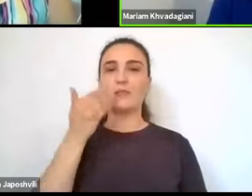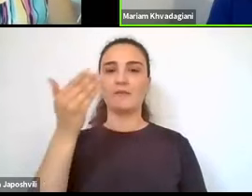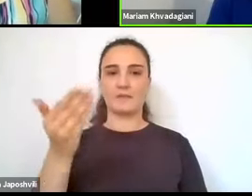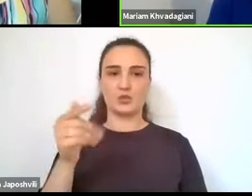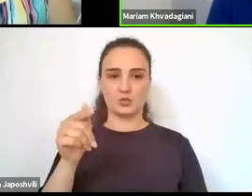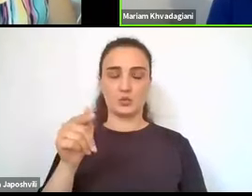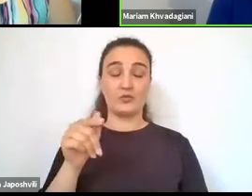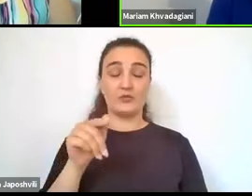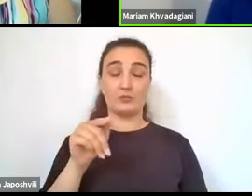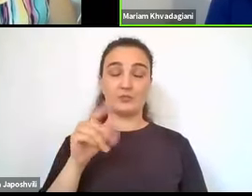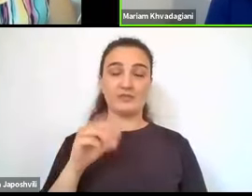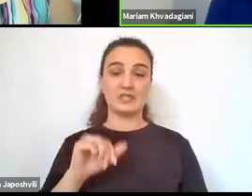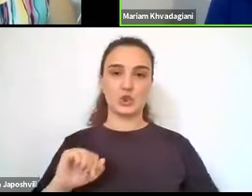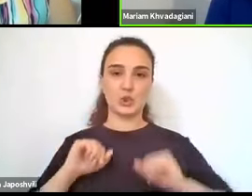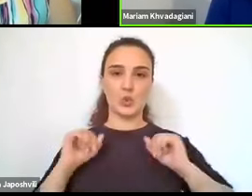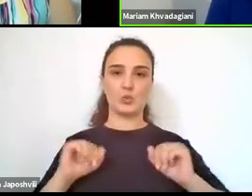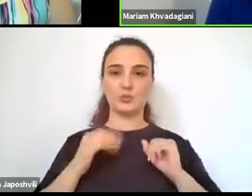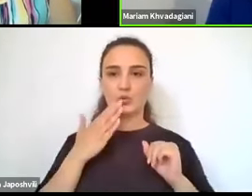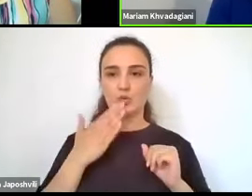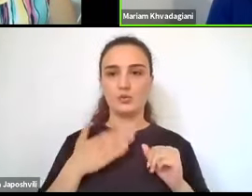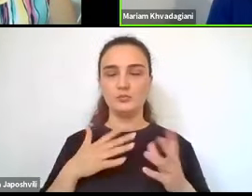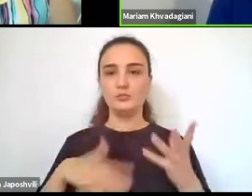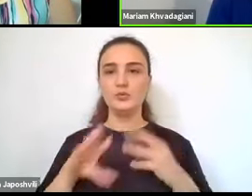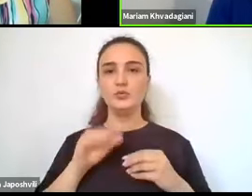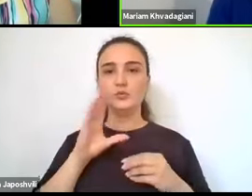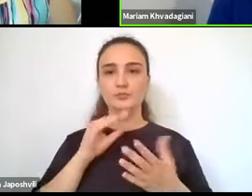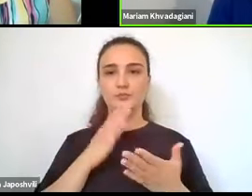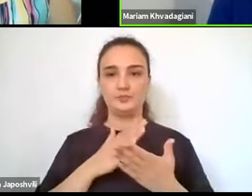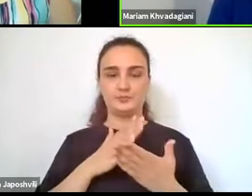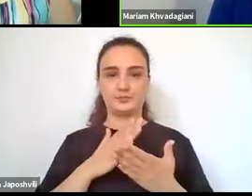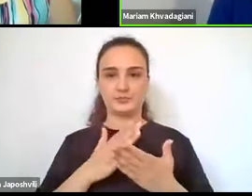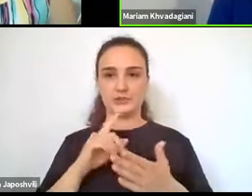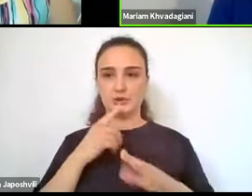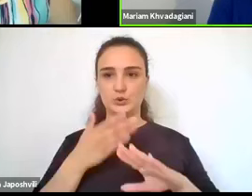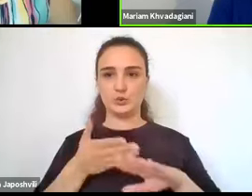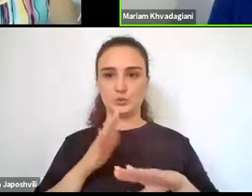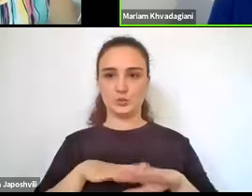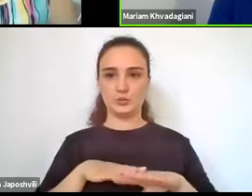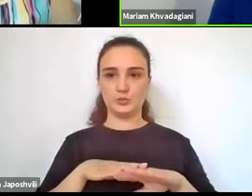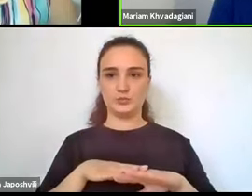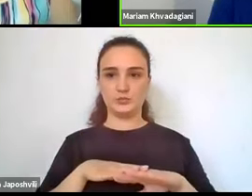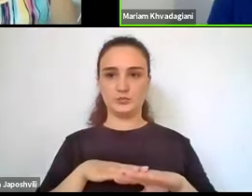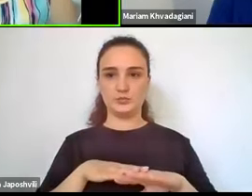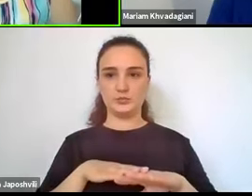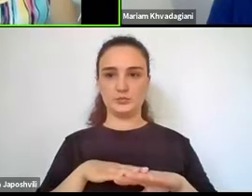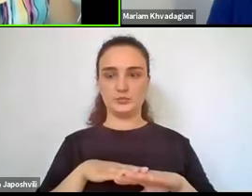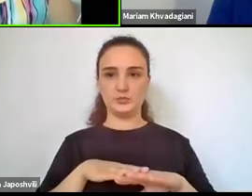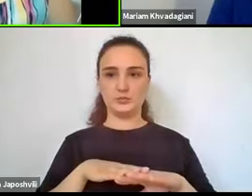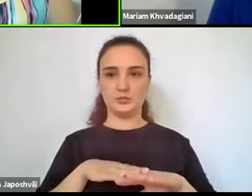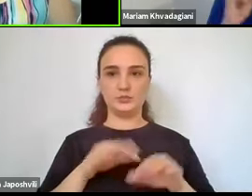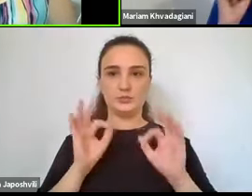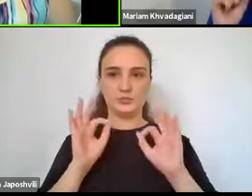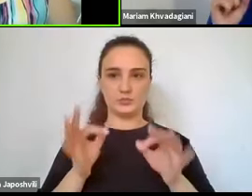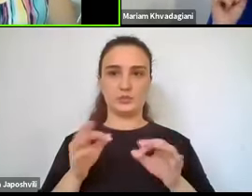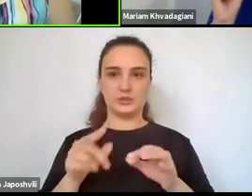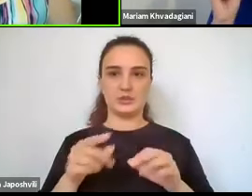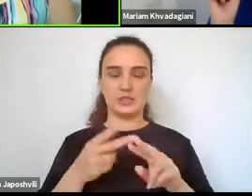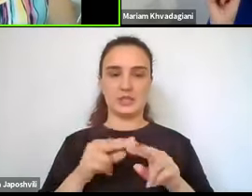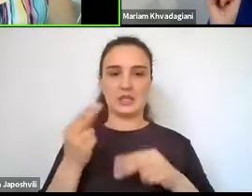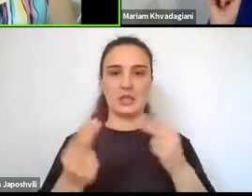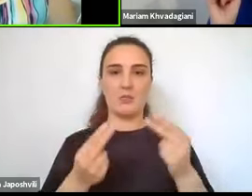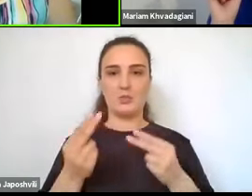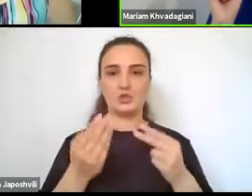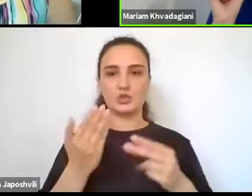და რასაც ვცდილობთ ხოლმე, როდესაც არის დაუშვათ სირთულეები განვითარებაში, სწორედ თამაში